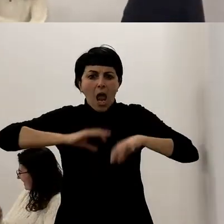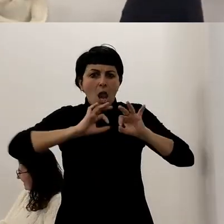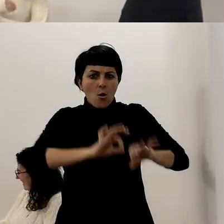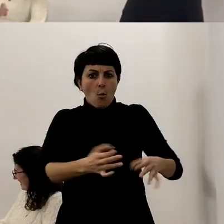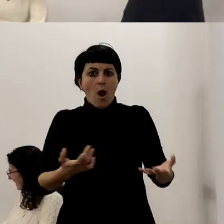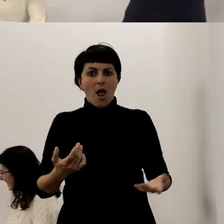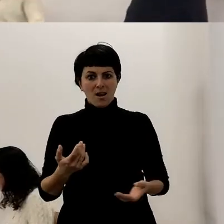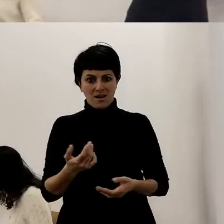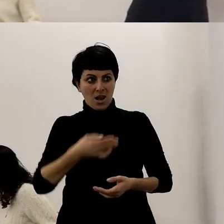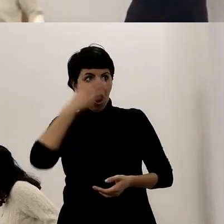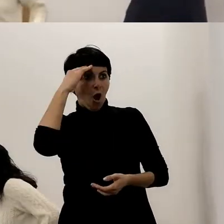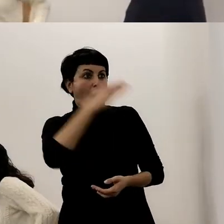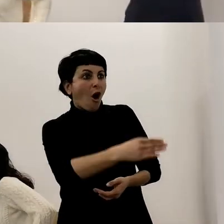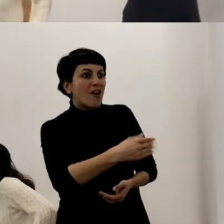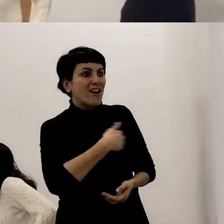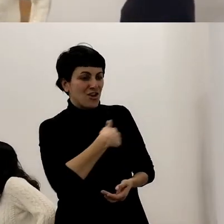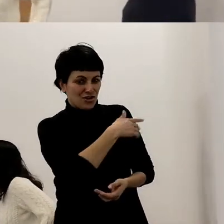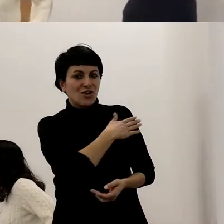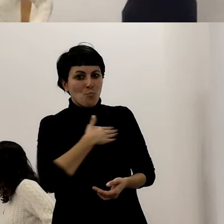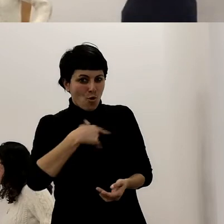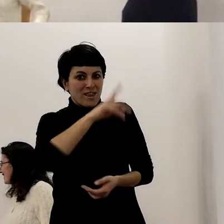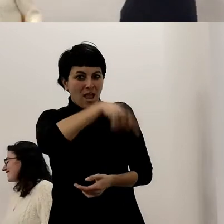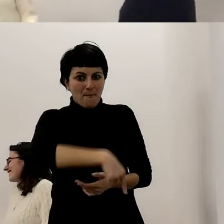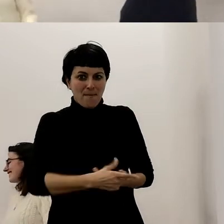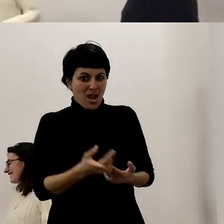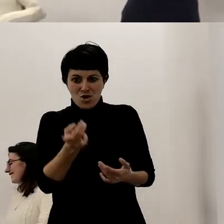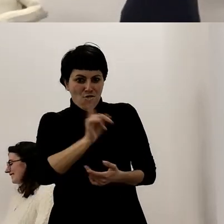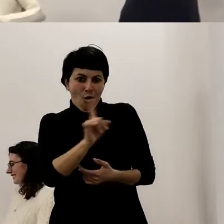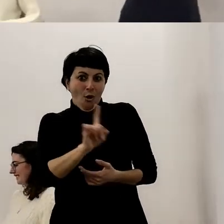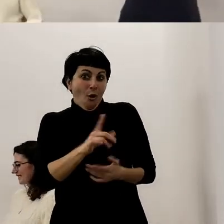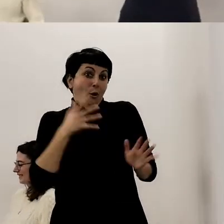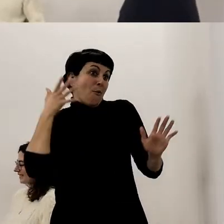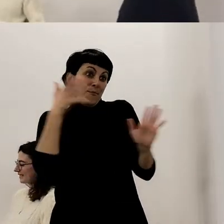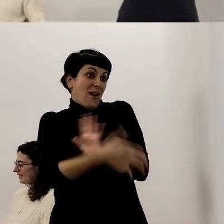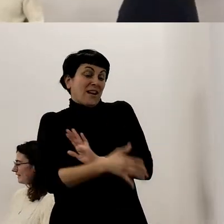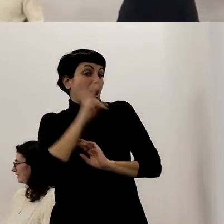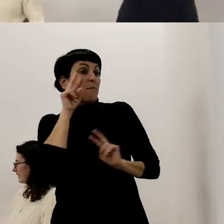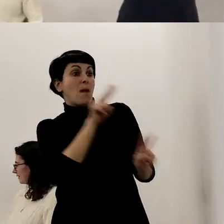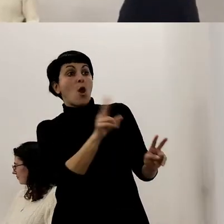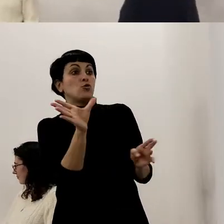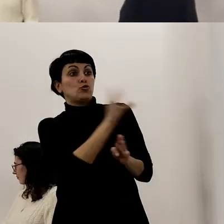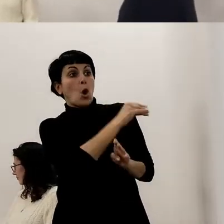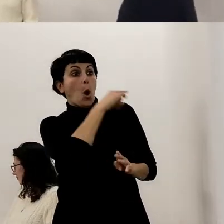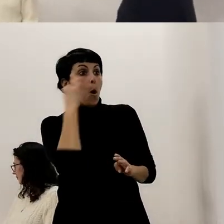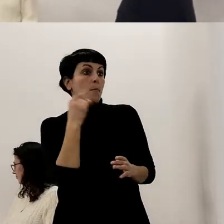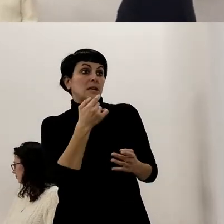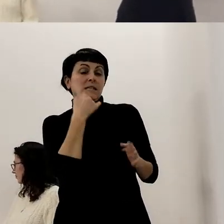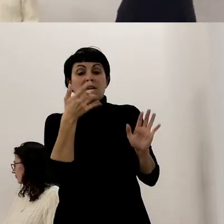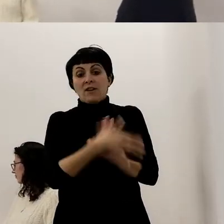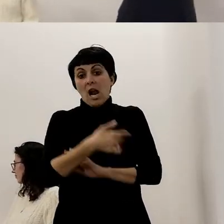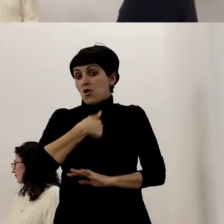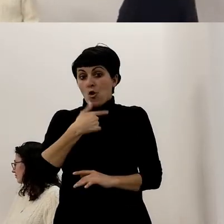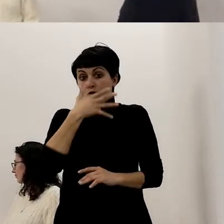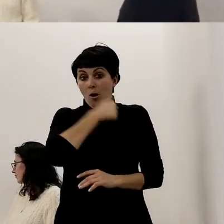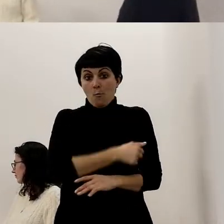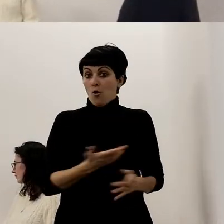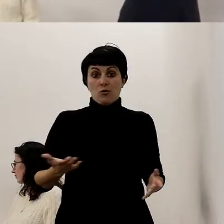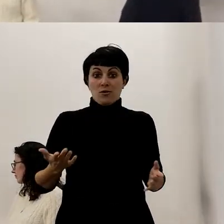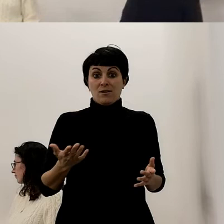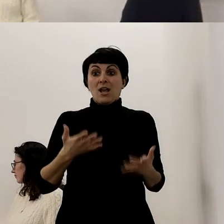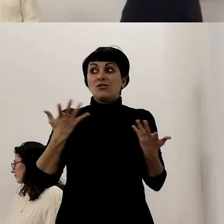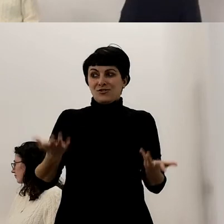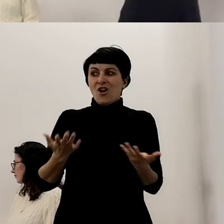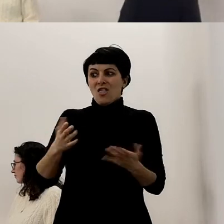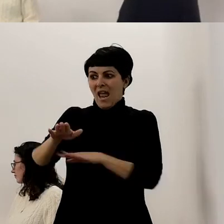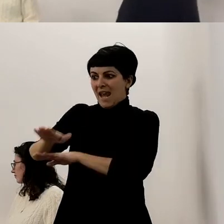ballar i dic hola, jo també voldria... Ah, no s'ha pogut, no? Llavors això, ostres, hem d'anar educant, no? Perquè